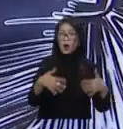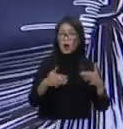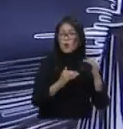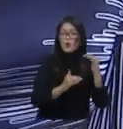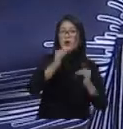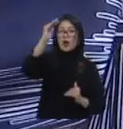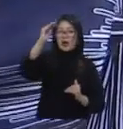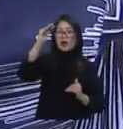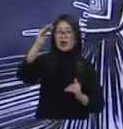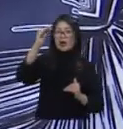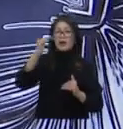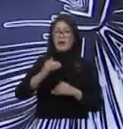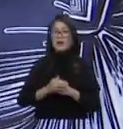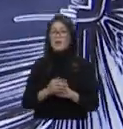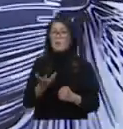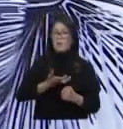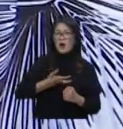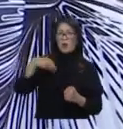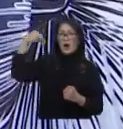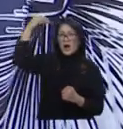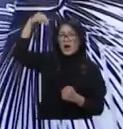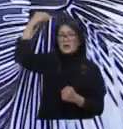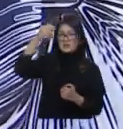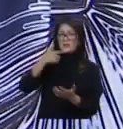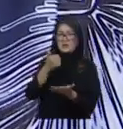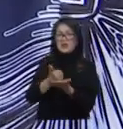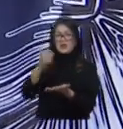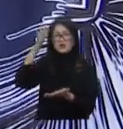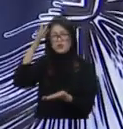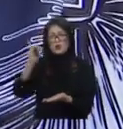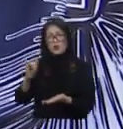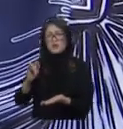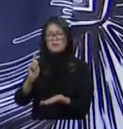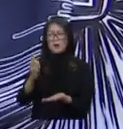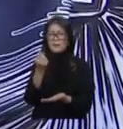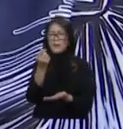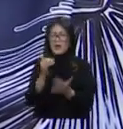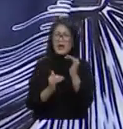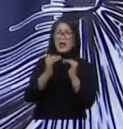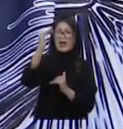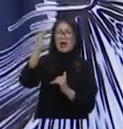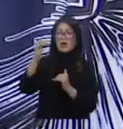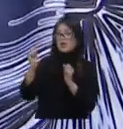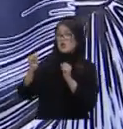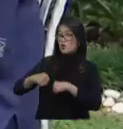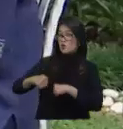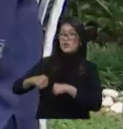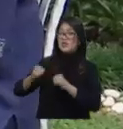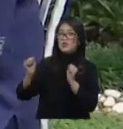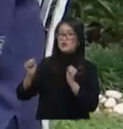mau naik haji itu kok jadinya agak dipersulit nih sekarang dengan okay. biaya yang ada gitu ya. Berarti nggak setuju atau setuju? Nggak